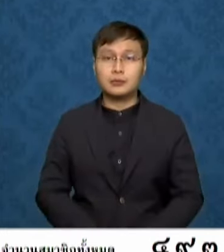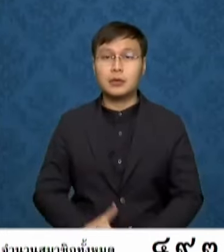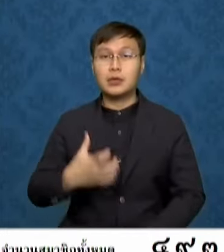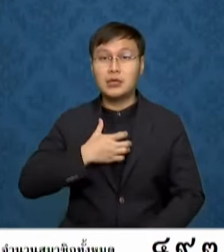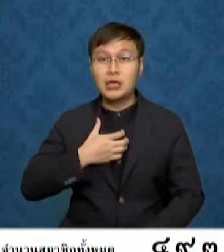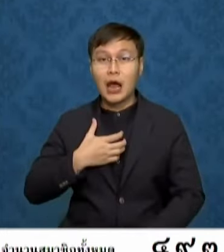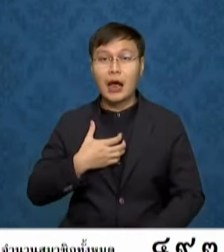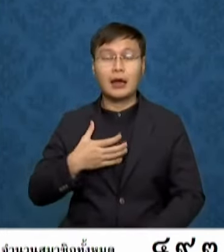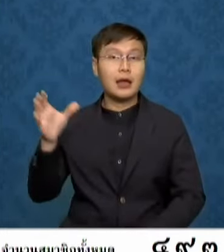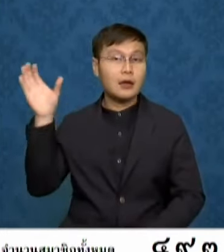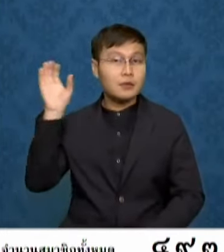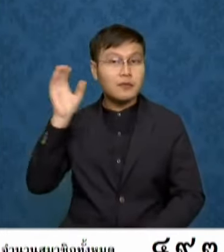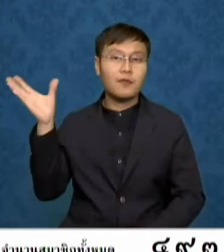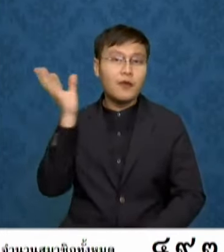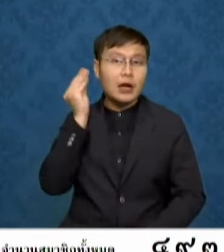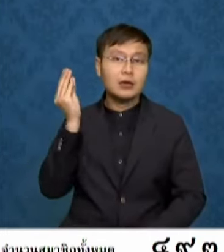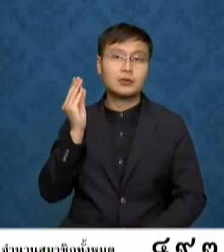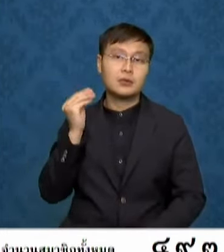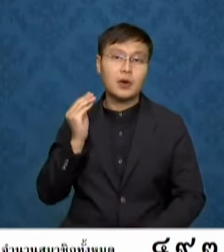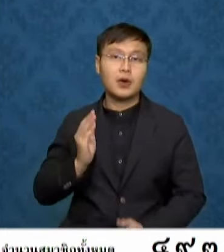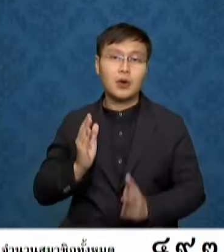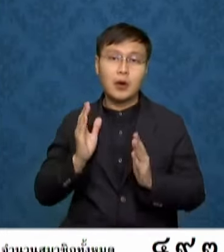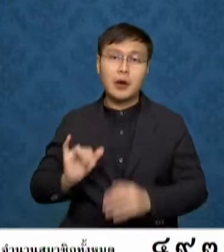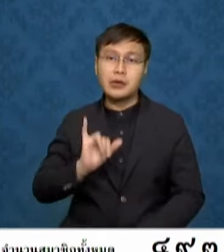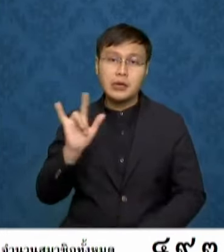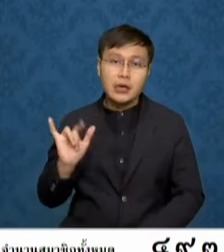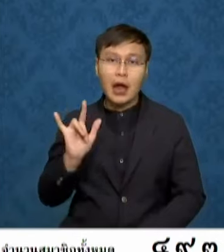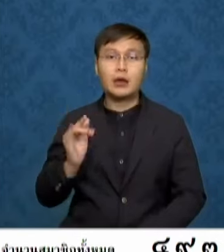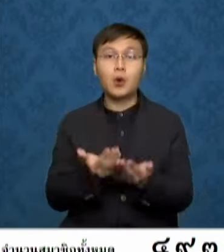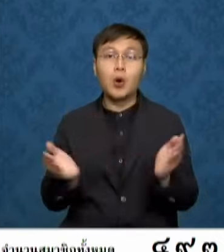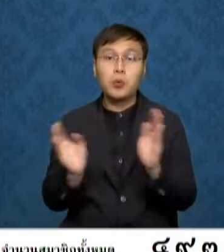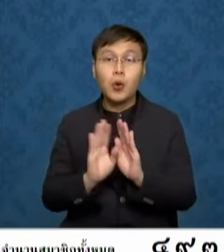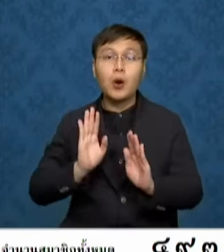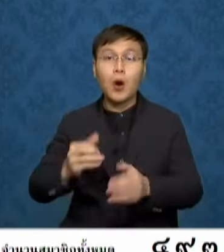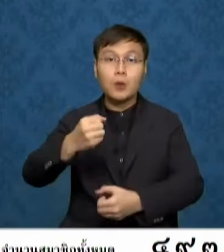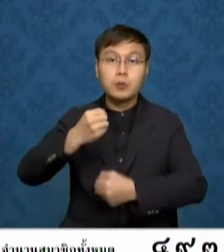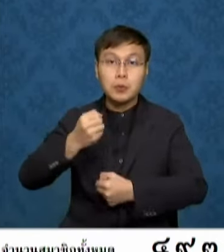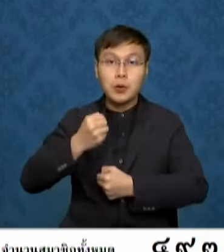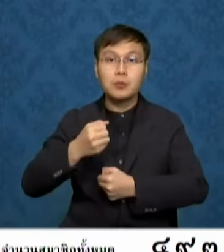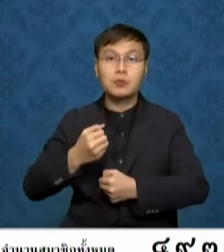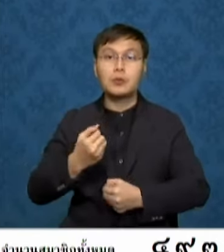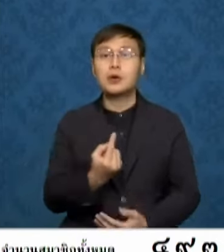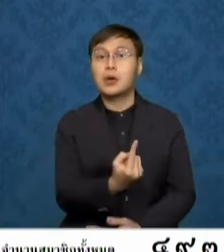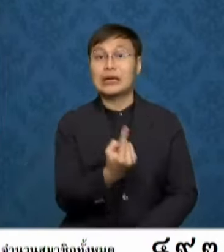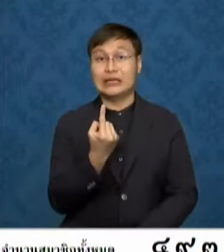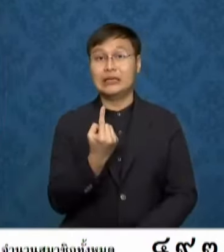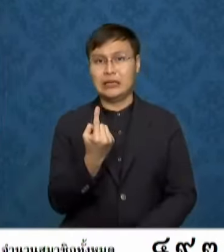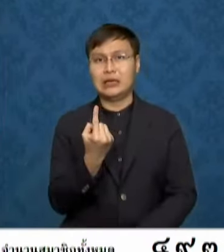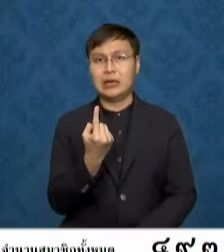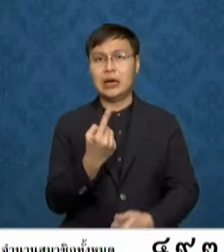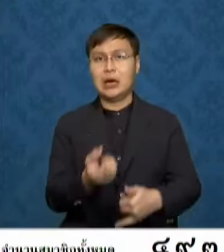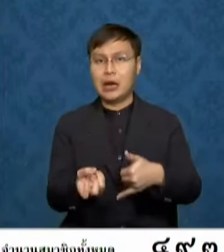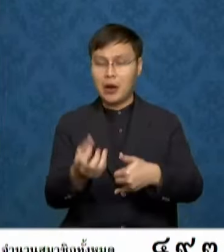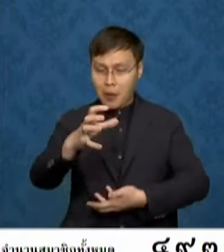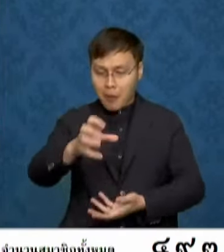ให้เราลองฟังเสียงของผู้ที่อยู่ในเหตุการณ์นะครับของญาติพี่น้องที่อยู่ในเหตุการณ์วันนั้นหนึ่งในผู้ชุมนุมคนนึงให้สัมภาษณ์